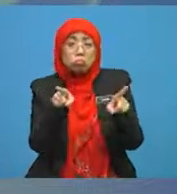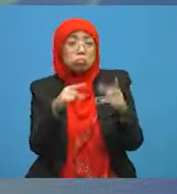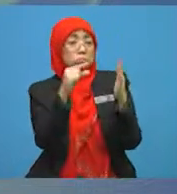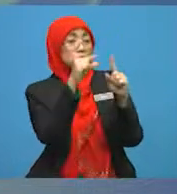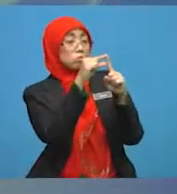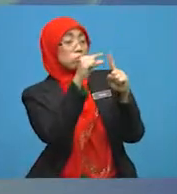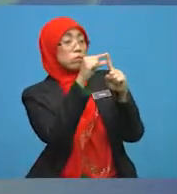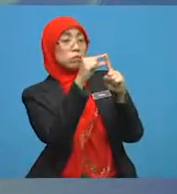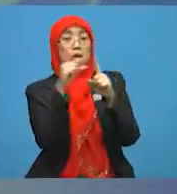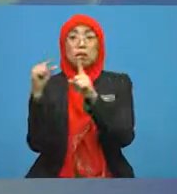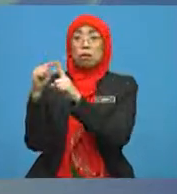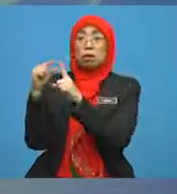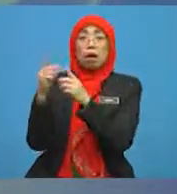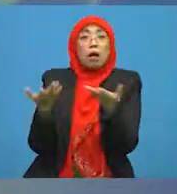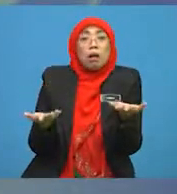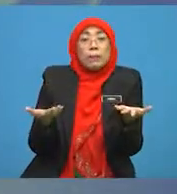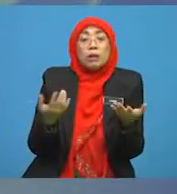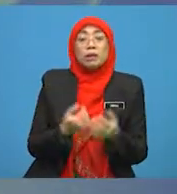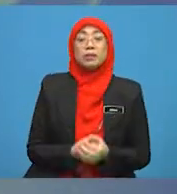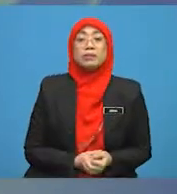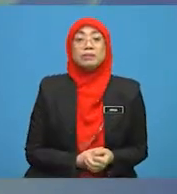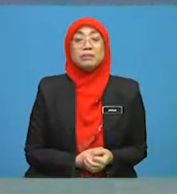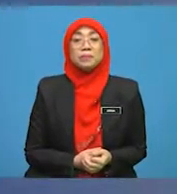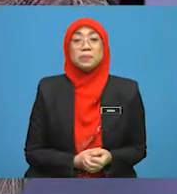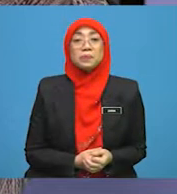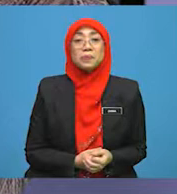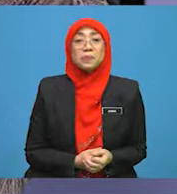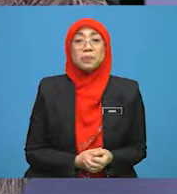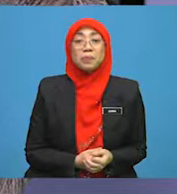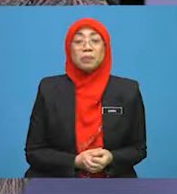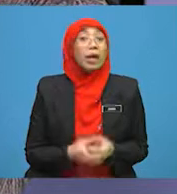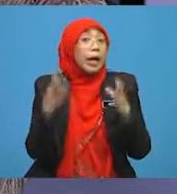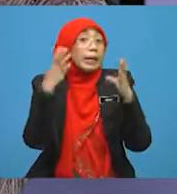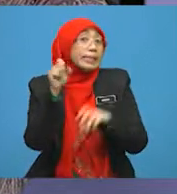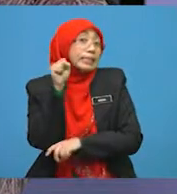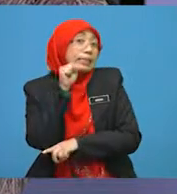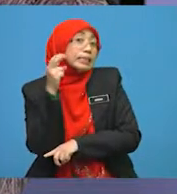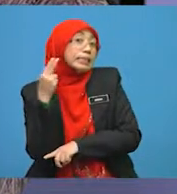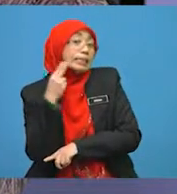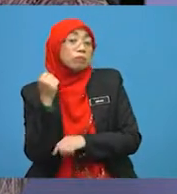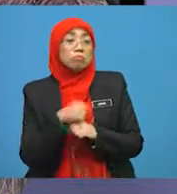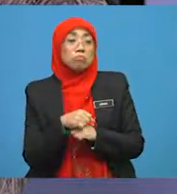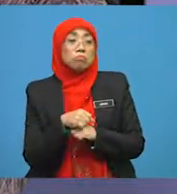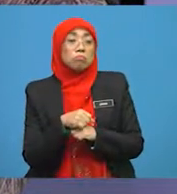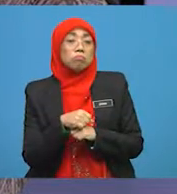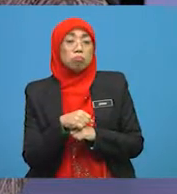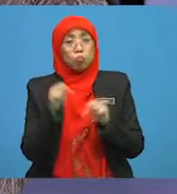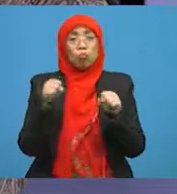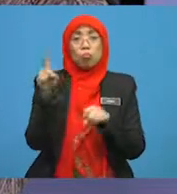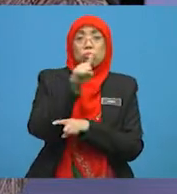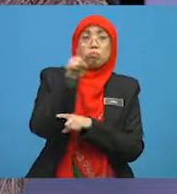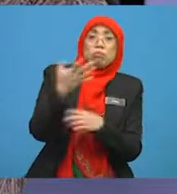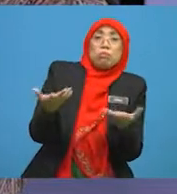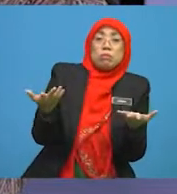setiap jenis perkaitan makna dari segi leksikal. Cikgu Siha, bolehkah cikgu terangkan kepada para